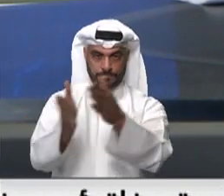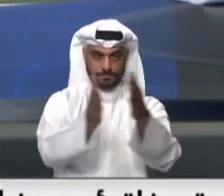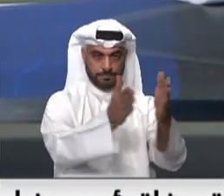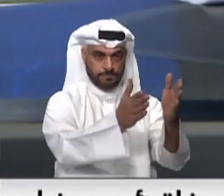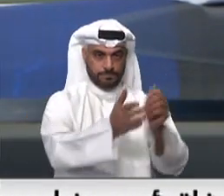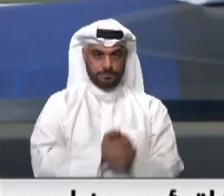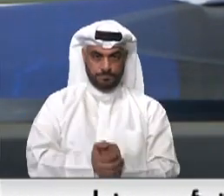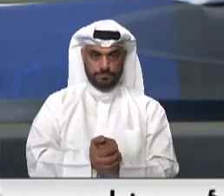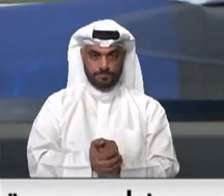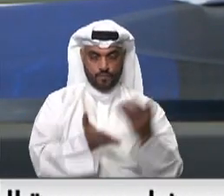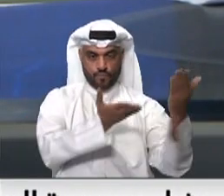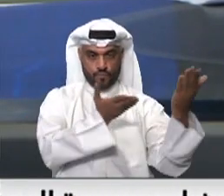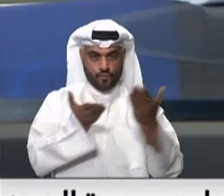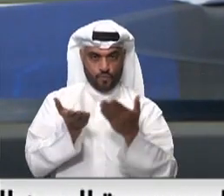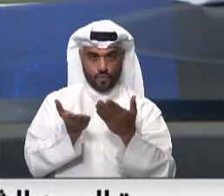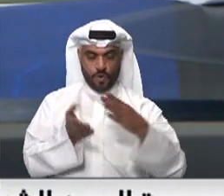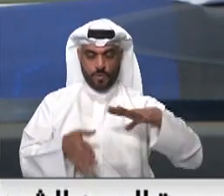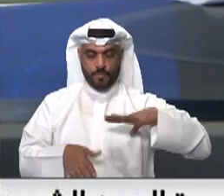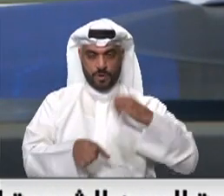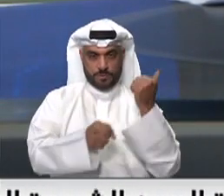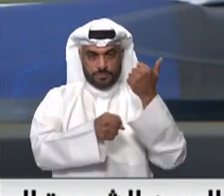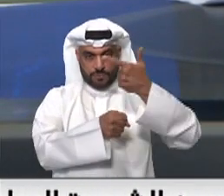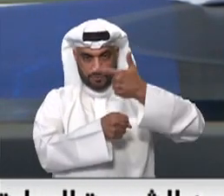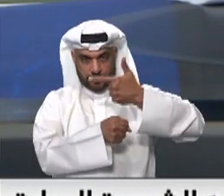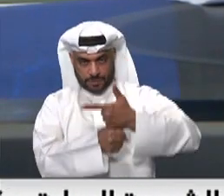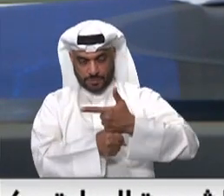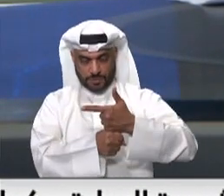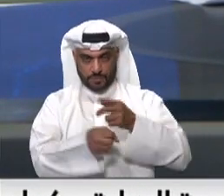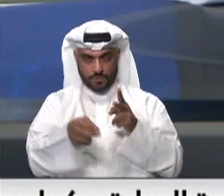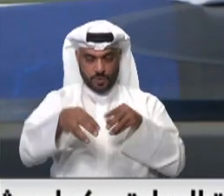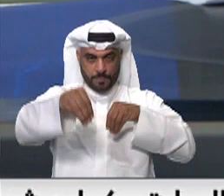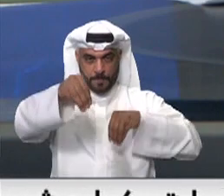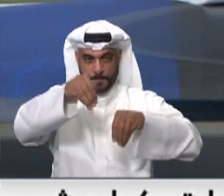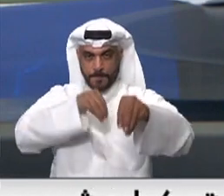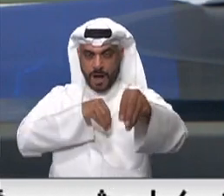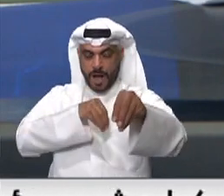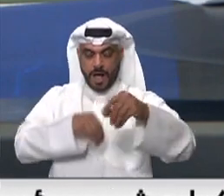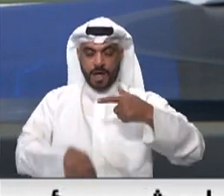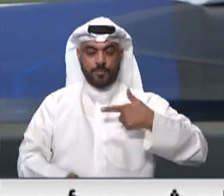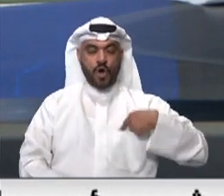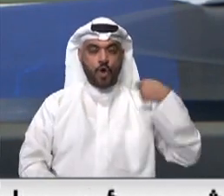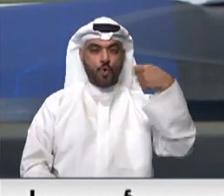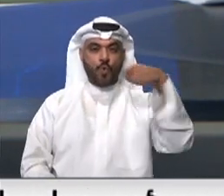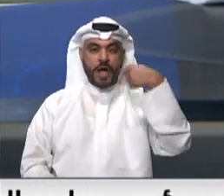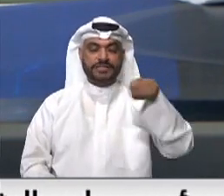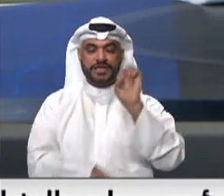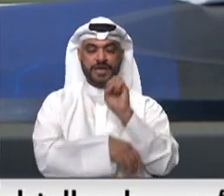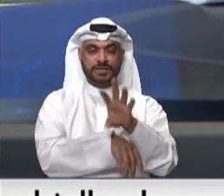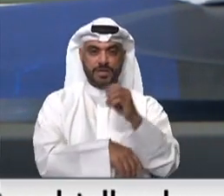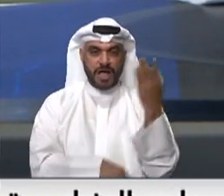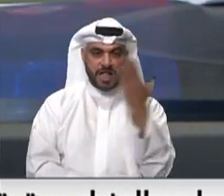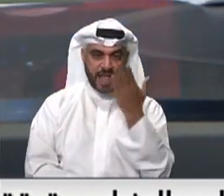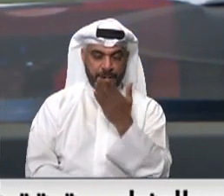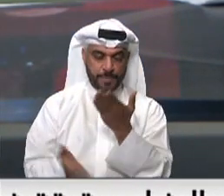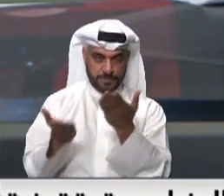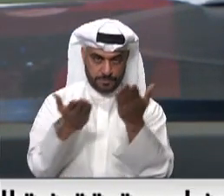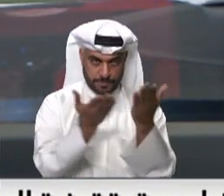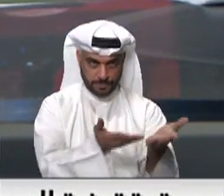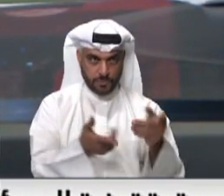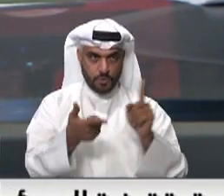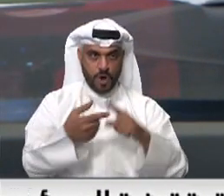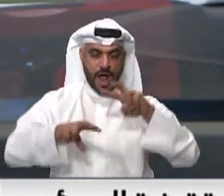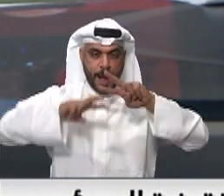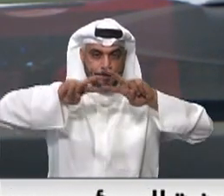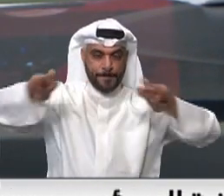برعاية سمو ولي العهد حفظه الله وبحضور الدكتور عادل مانع وزير التربية ووزير التعليم العالي